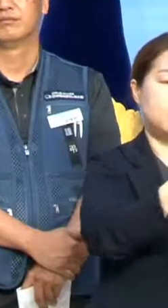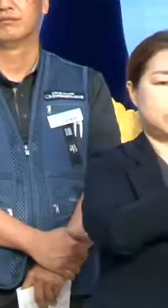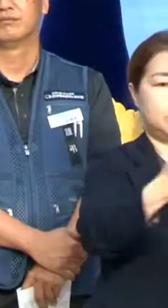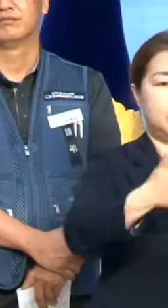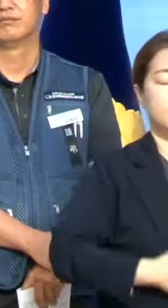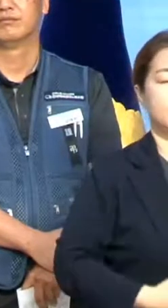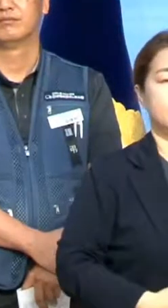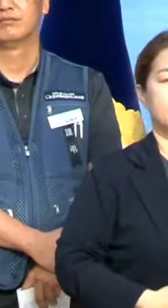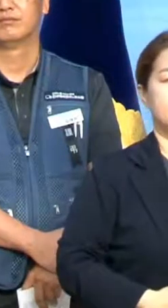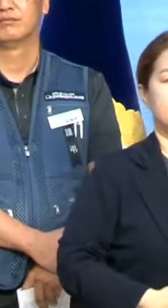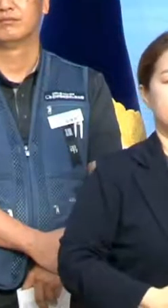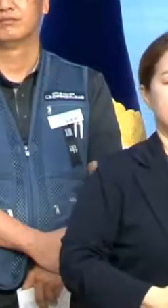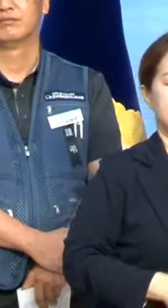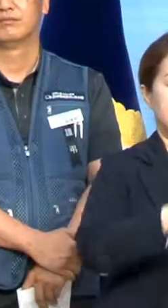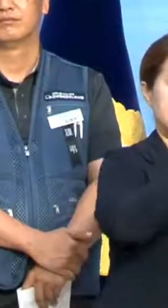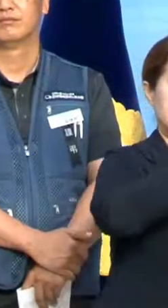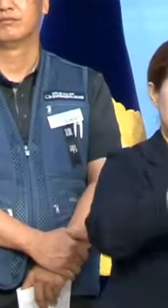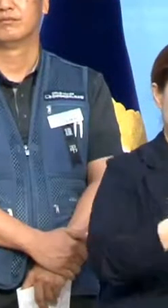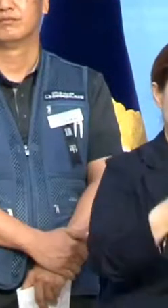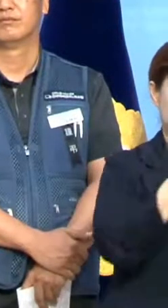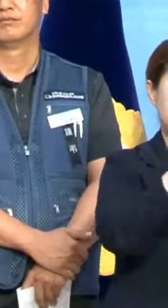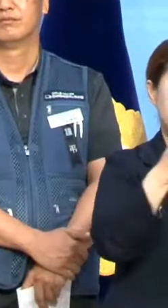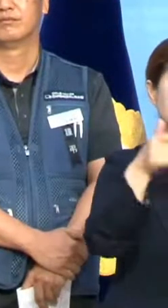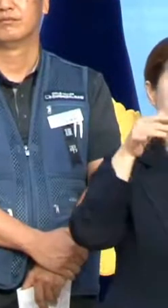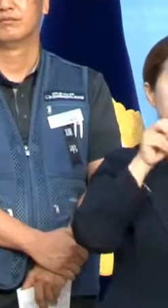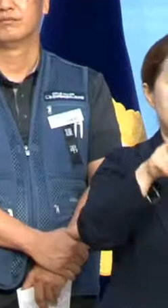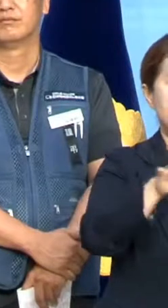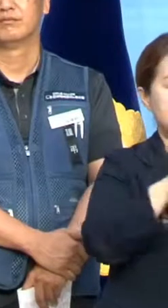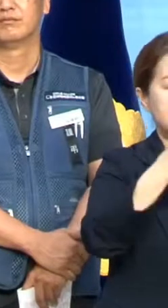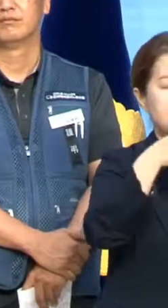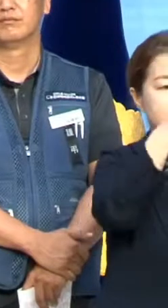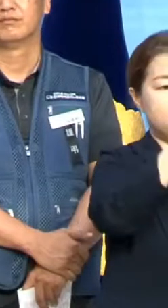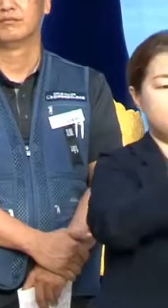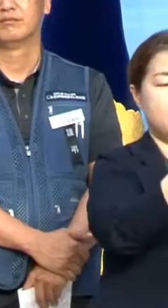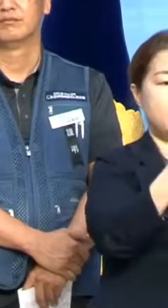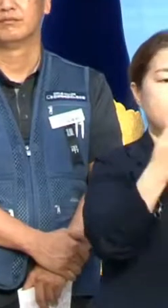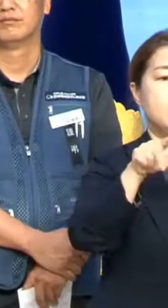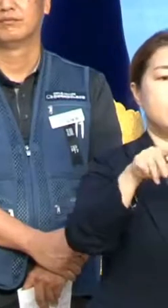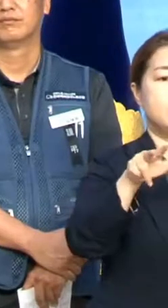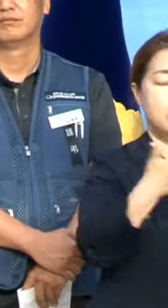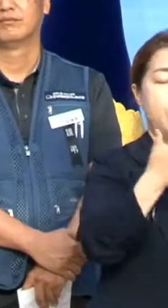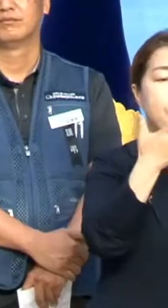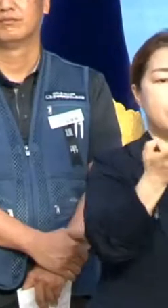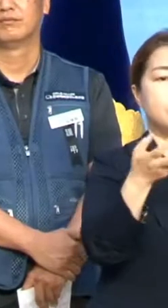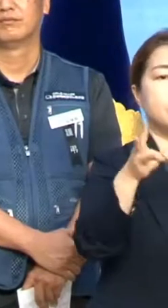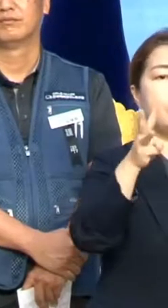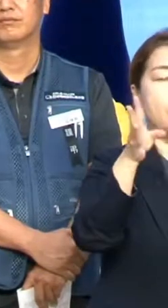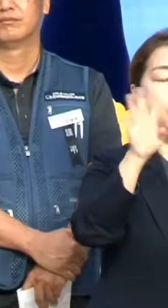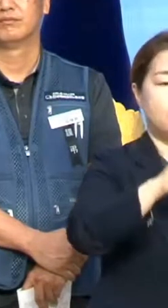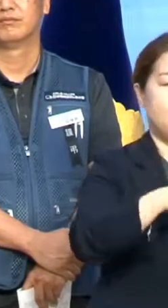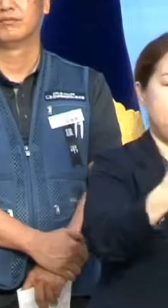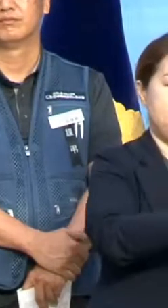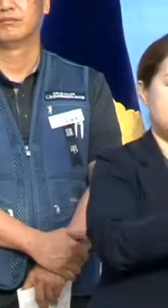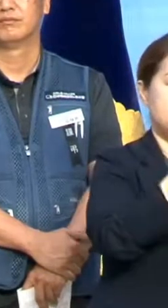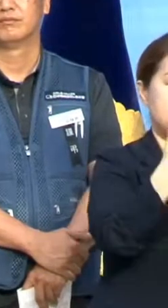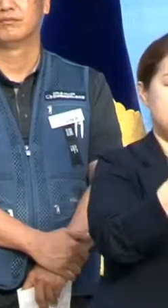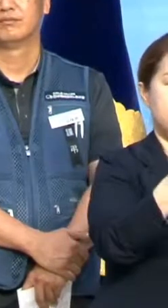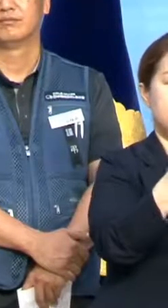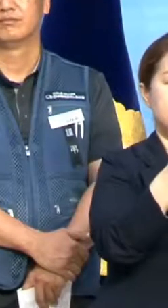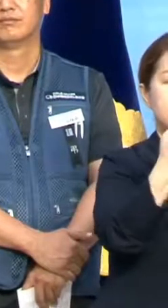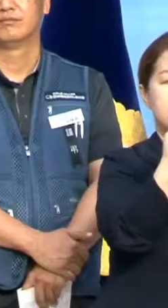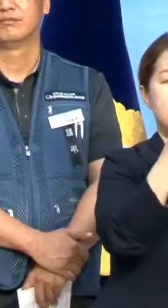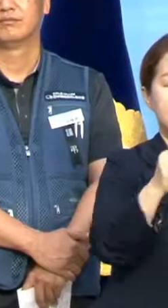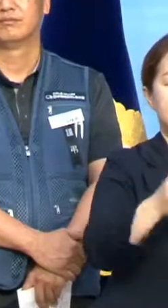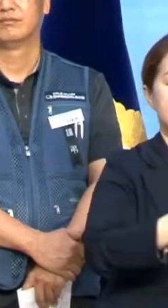있습니다 실제에 대한 동문에 2분기 영업이익은 783 억원 그리고 매출은 7513 억원으로 전년 동기